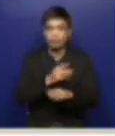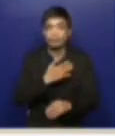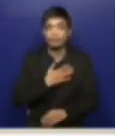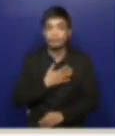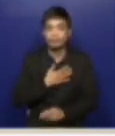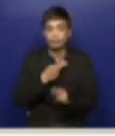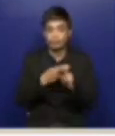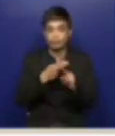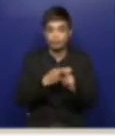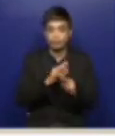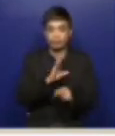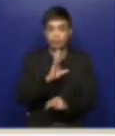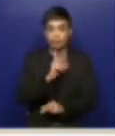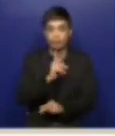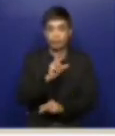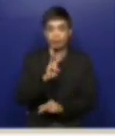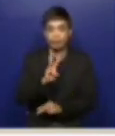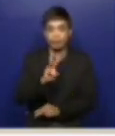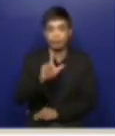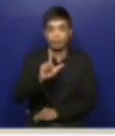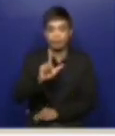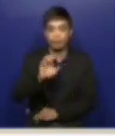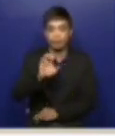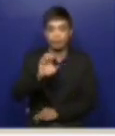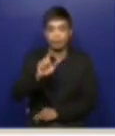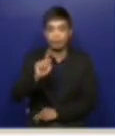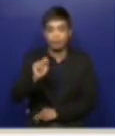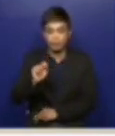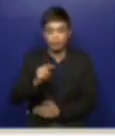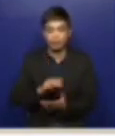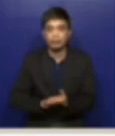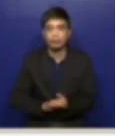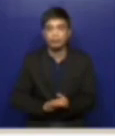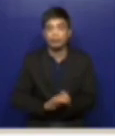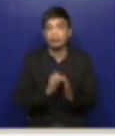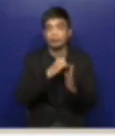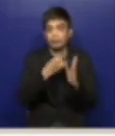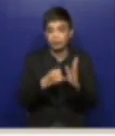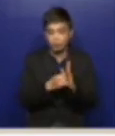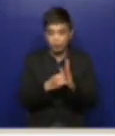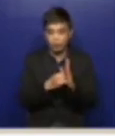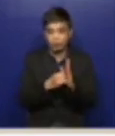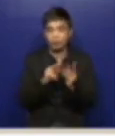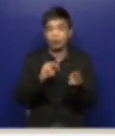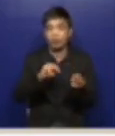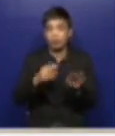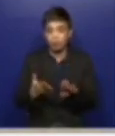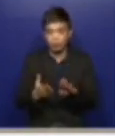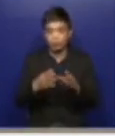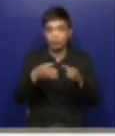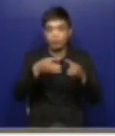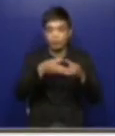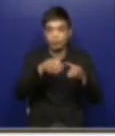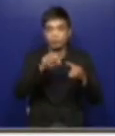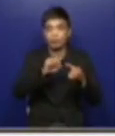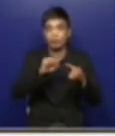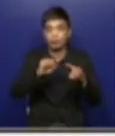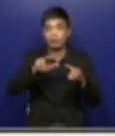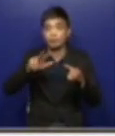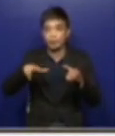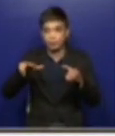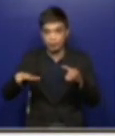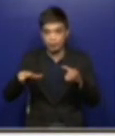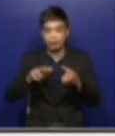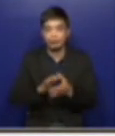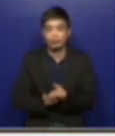กระผมนายชวลิตวิเชียรสุดสมาชิกสภาผู้แทนราษฎรจังหวัดนครพนมพรรคเพื่อไทยในฐานะสมา